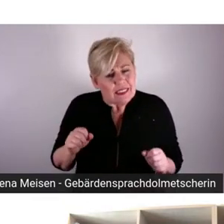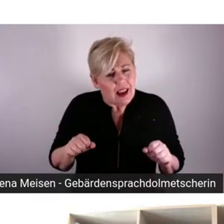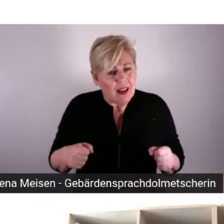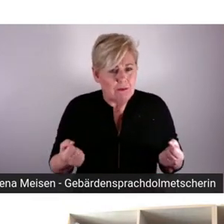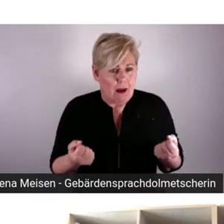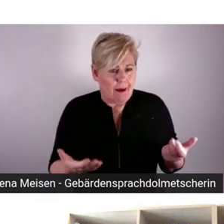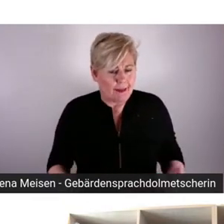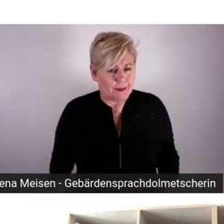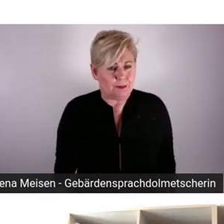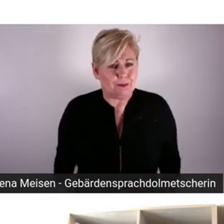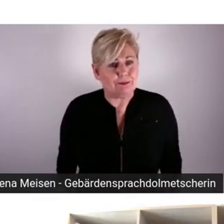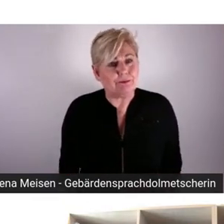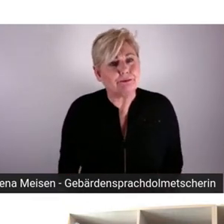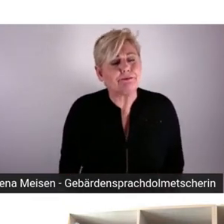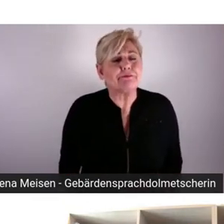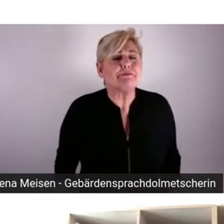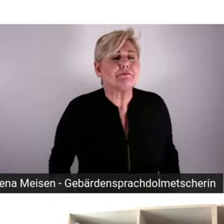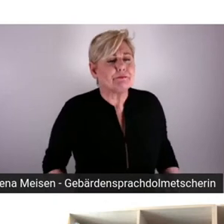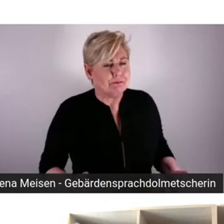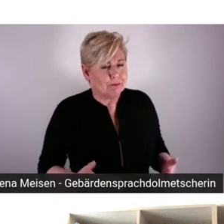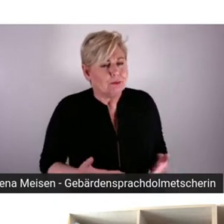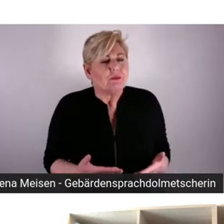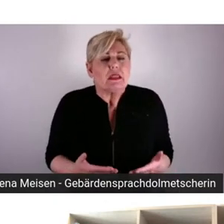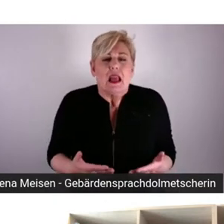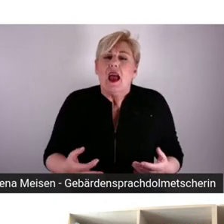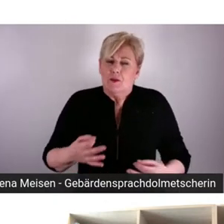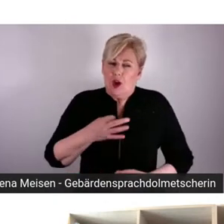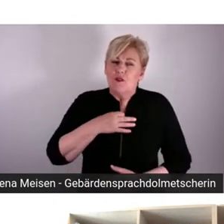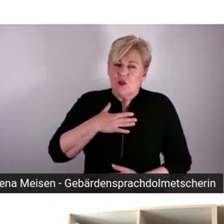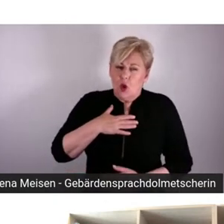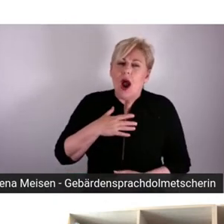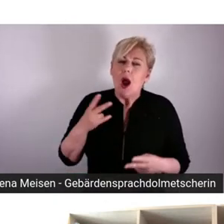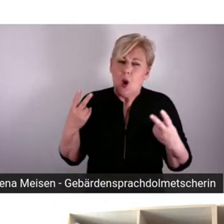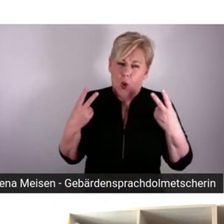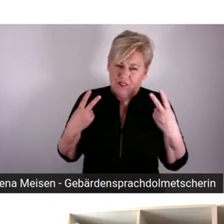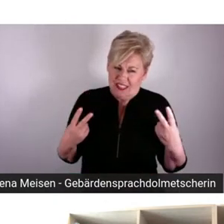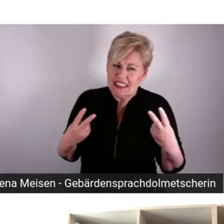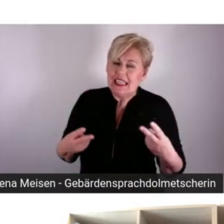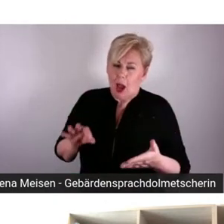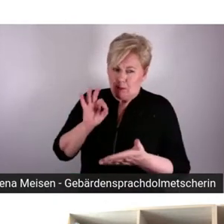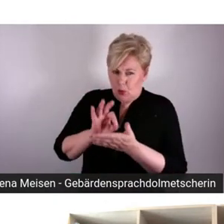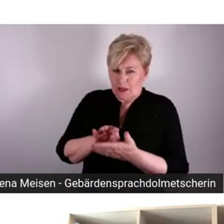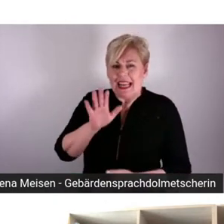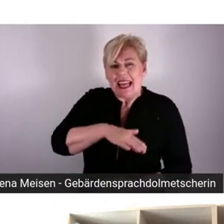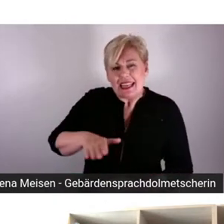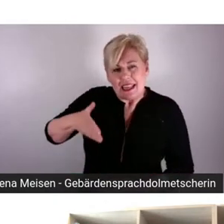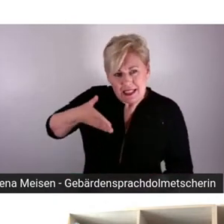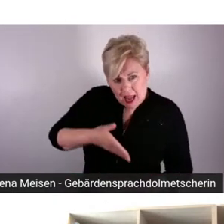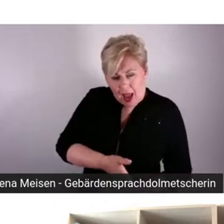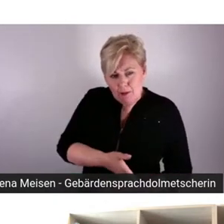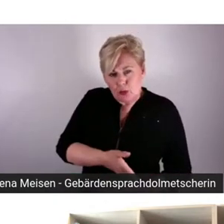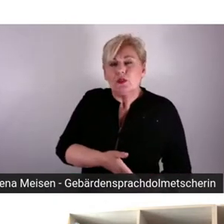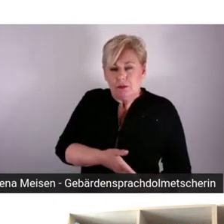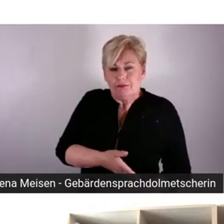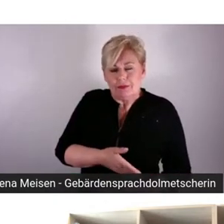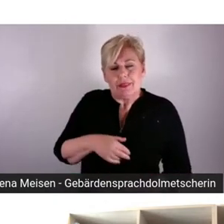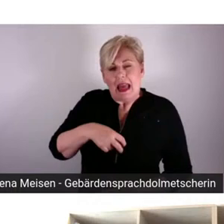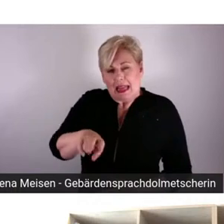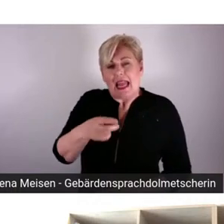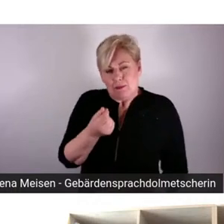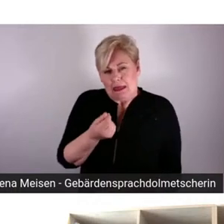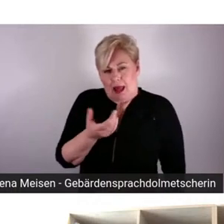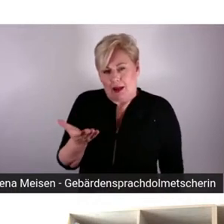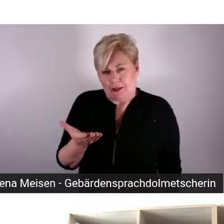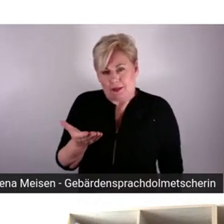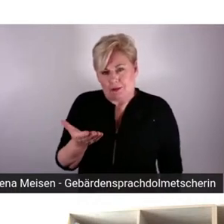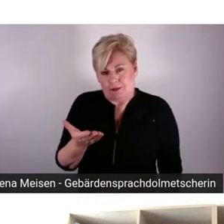Ja, also für uns ist das ein ganz wichtiger Punkt. Also zum einen die Kinderarmut zu bekämpfen, das geht mit Geld. Das geht nicht anders, anders kann man